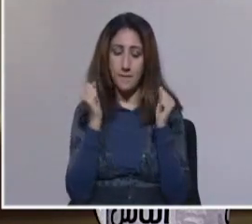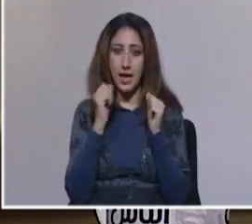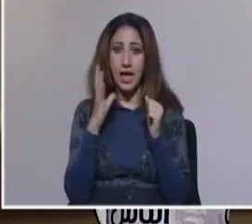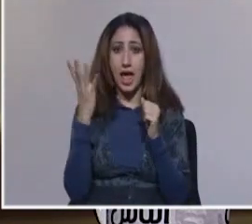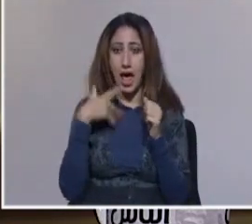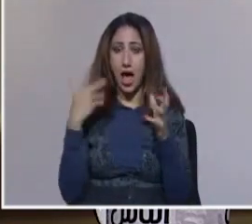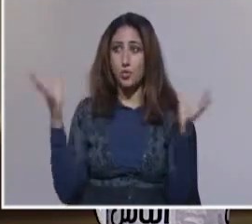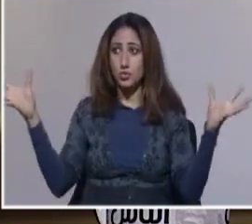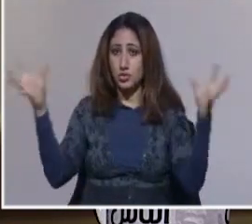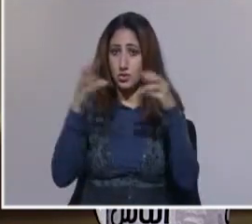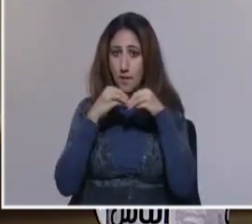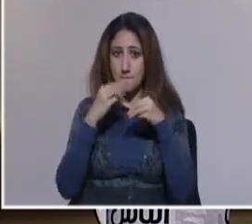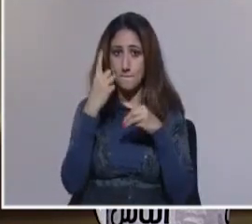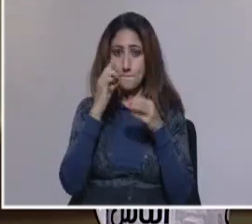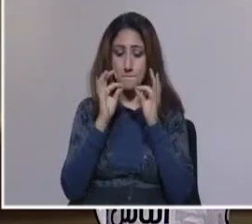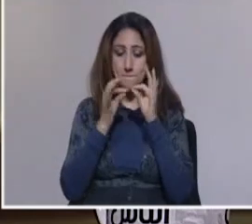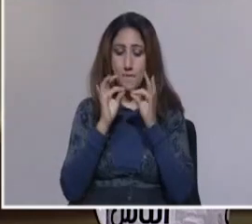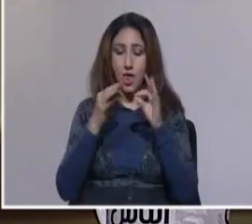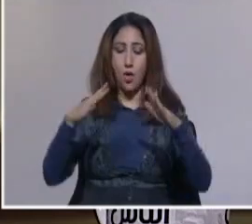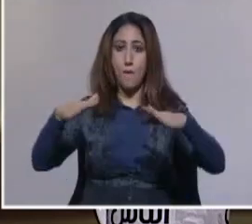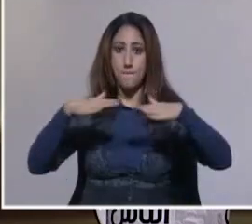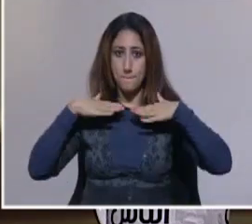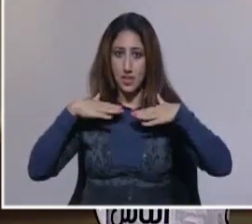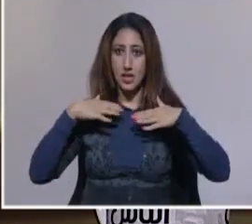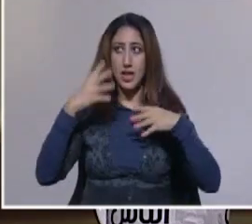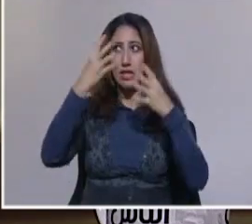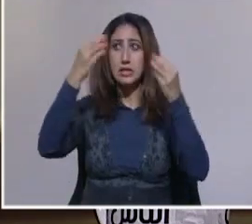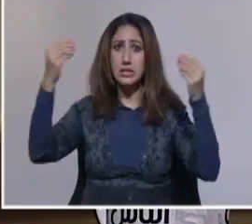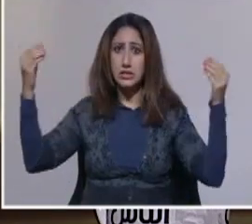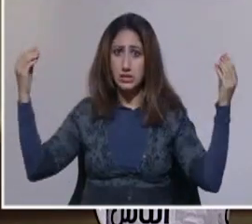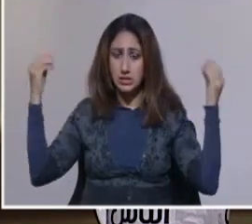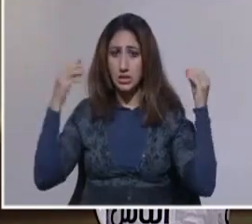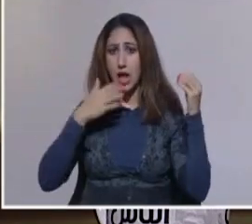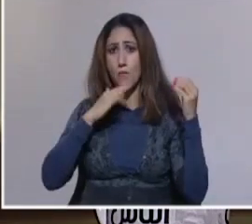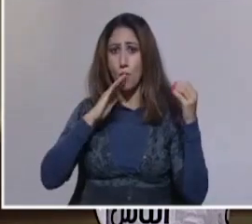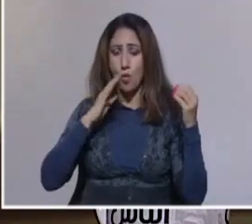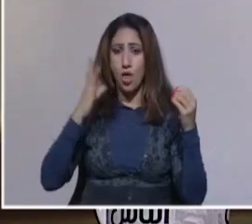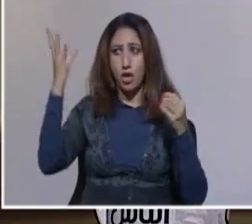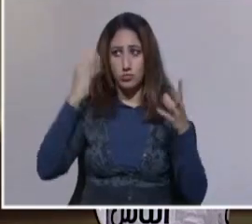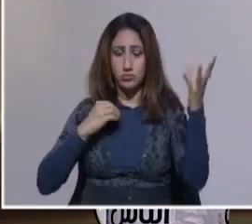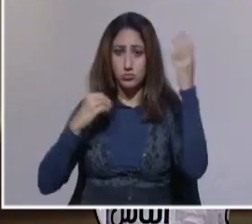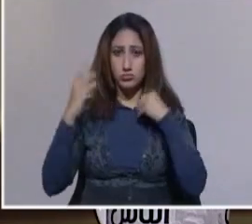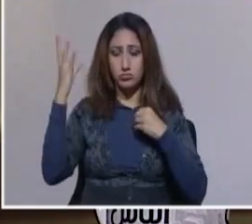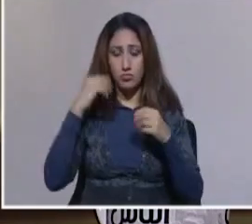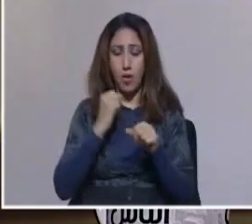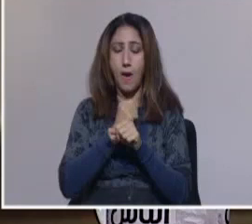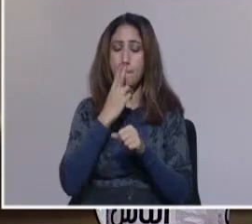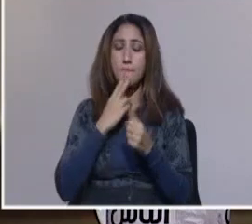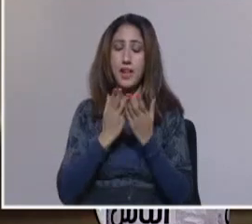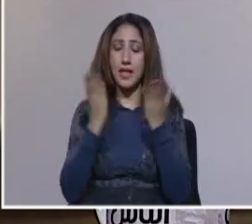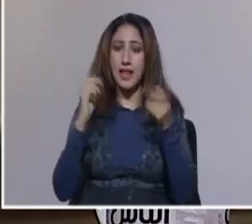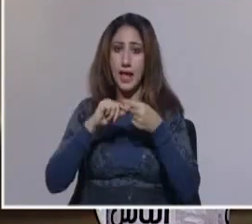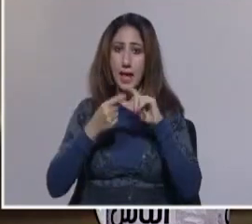1,000,000 بطانية. الحمد لله الاستجابات كتيرة جدا تمت من خلال شركاء الخير. جمعية